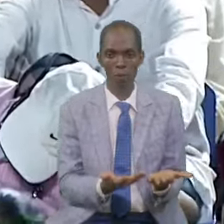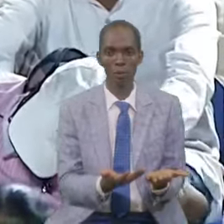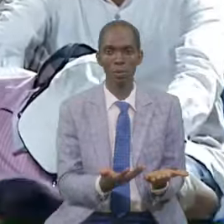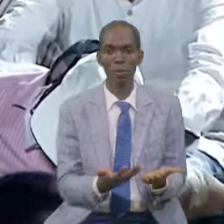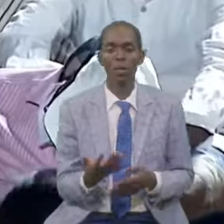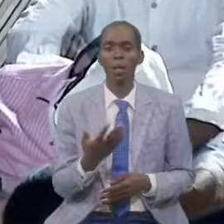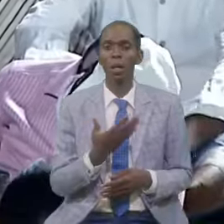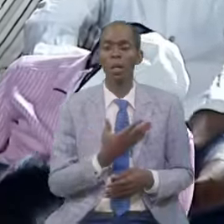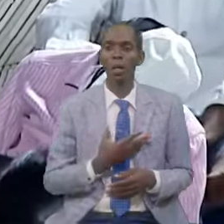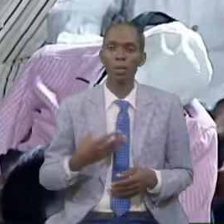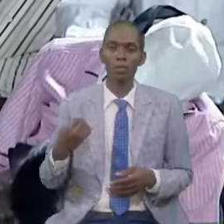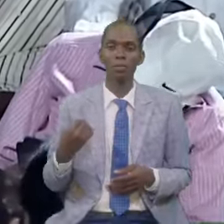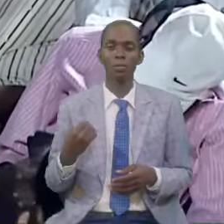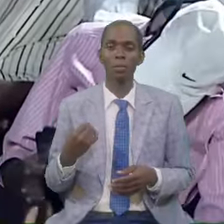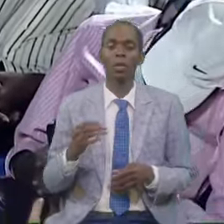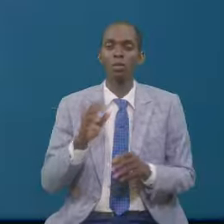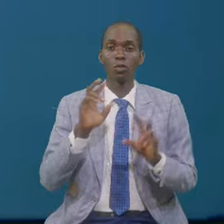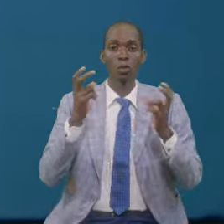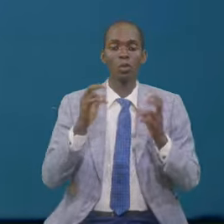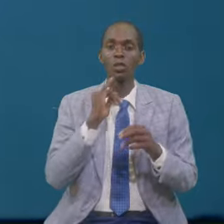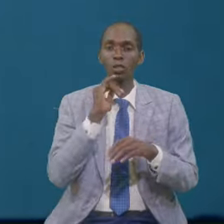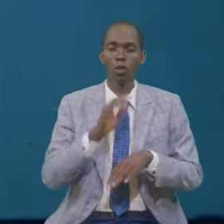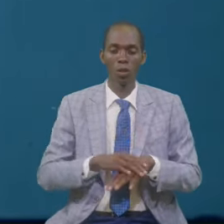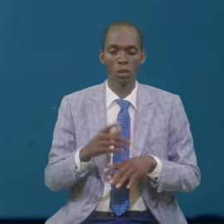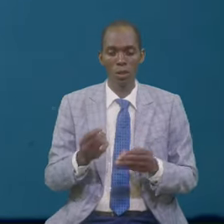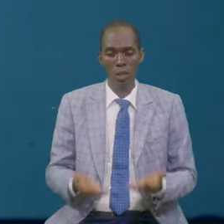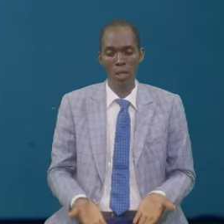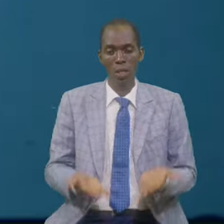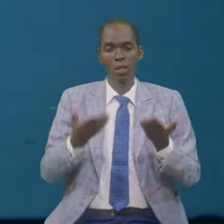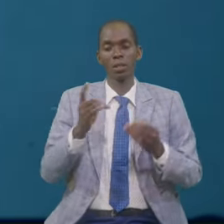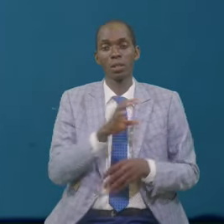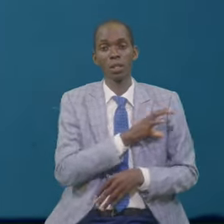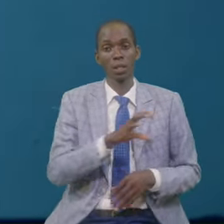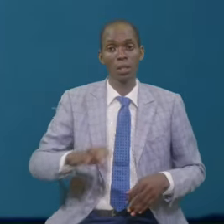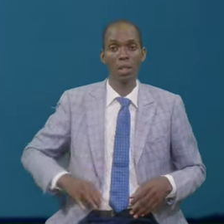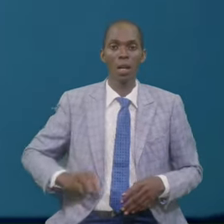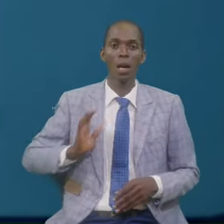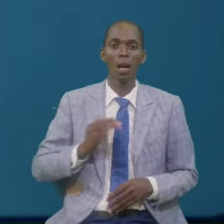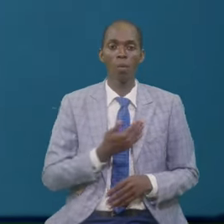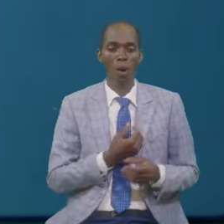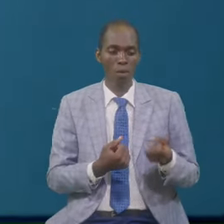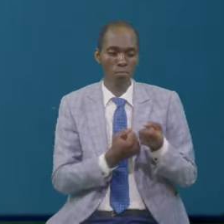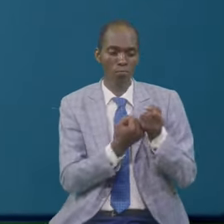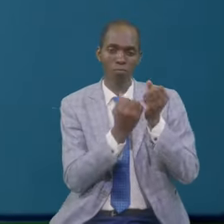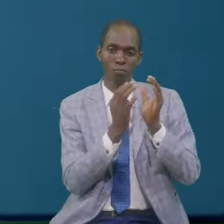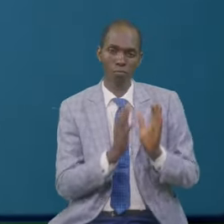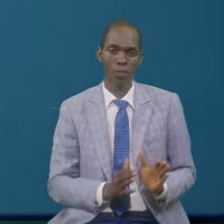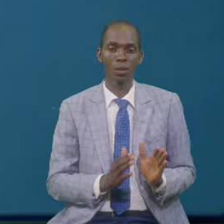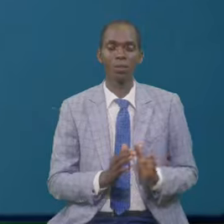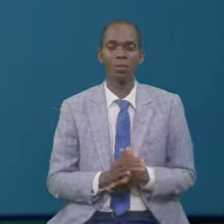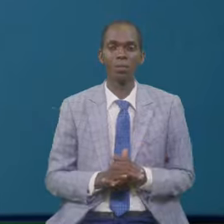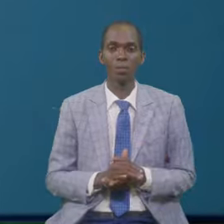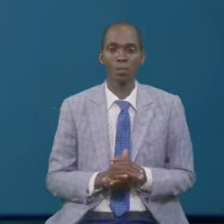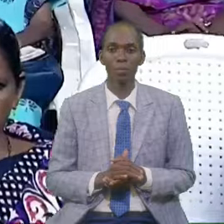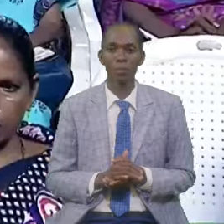the exalted Christ our advocate, హెచ్చించబడిన క్రీస్తు మన న్యాయవాది అని మాట్లాడుతున్నాను.